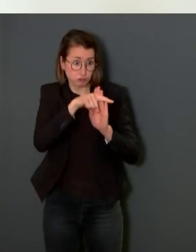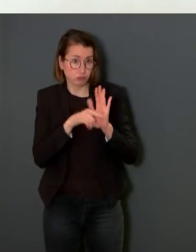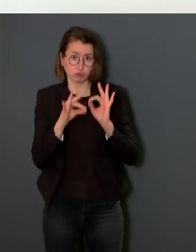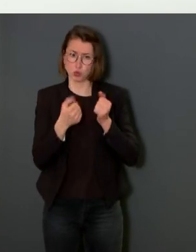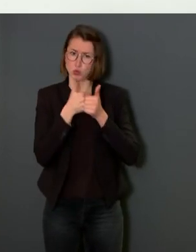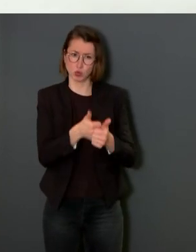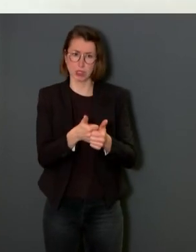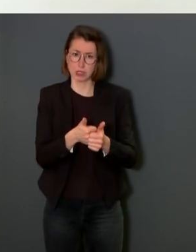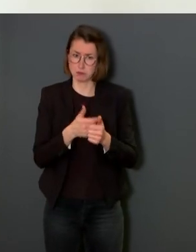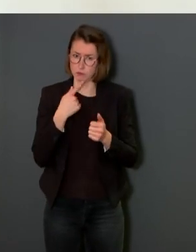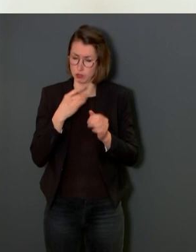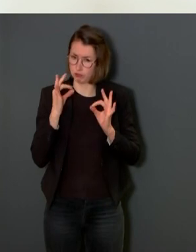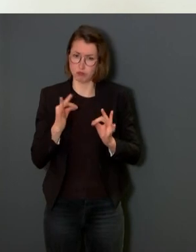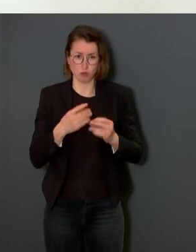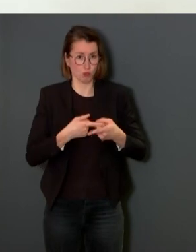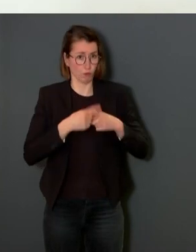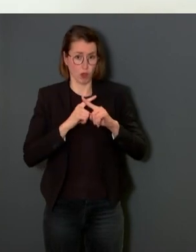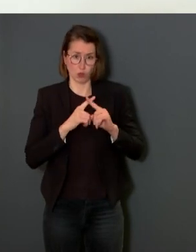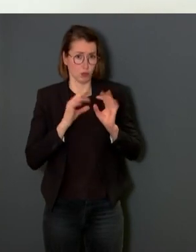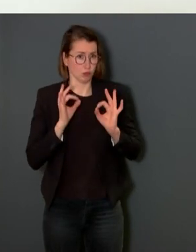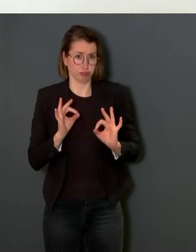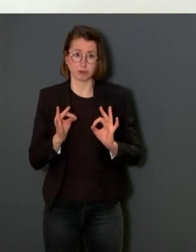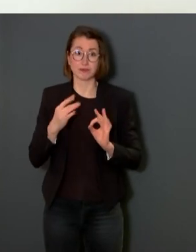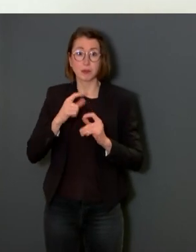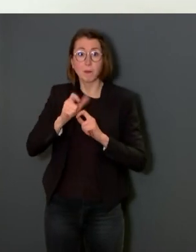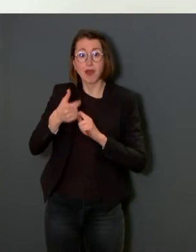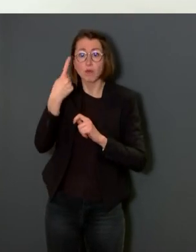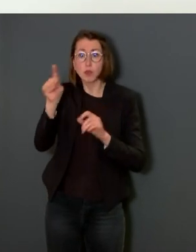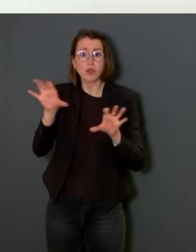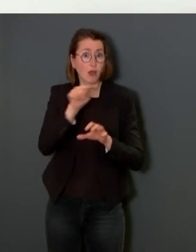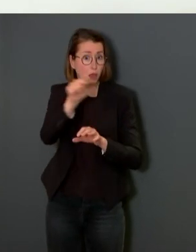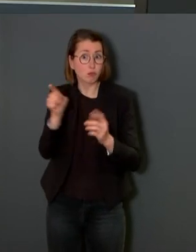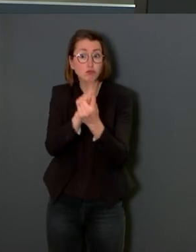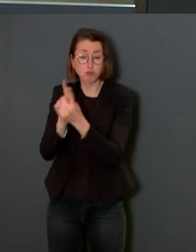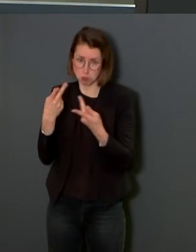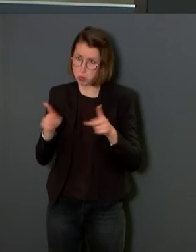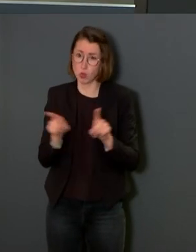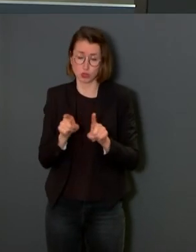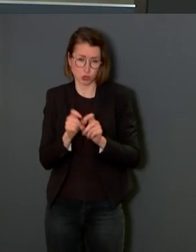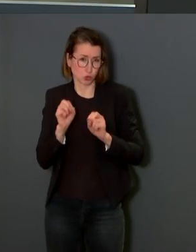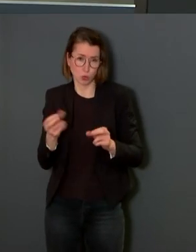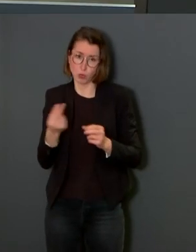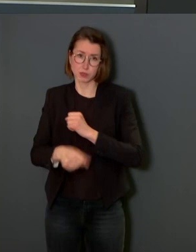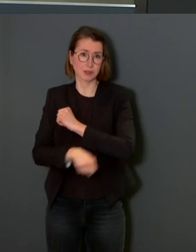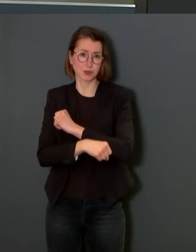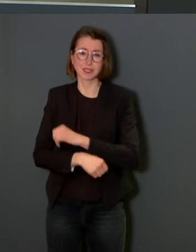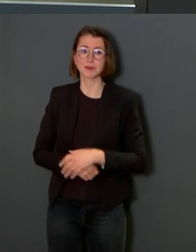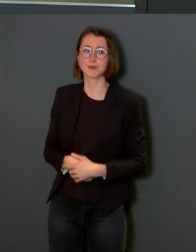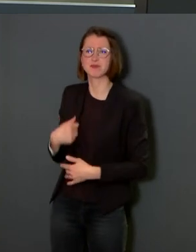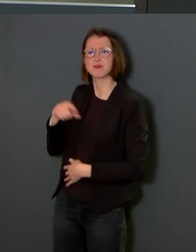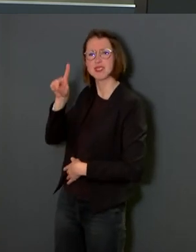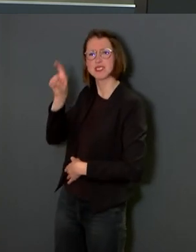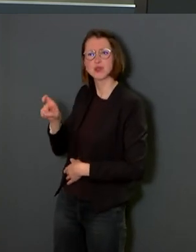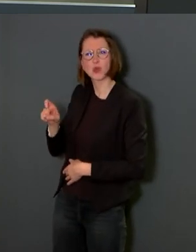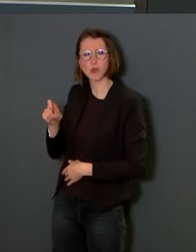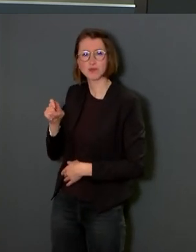peut se faire aussi en sécurité pour les autres métiers de contact non, non médicaux. Alexandre Penas de Kairospresse.be. Excusez-moi, c'est difficile